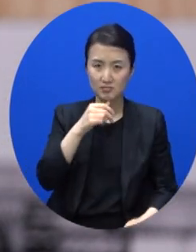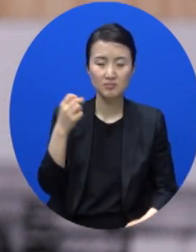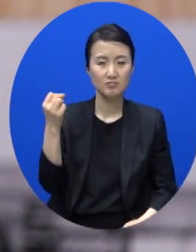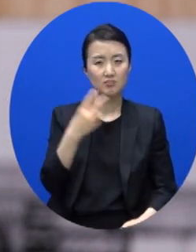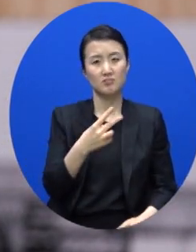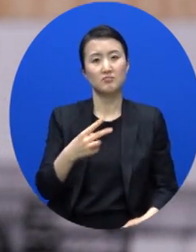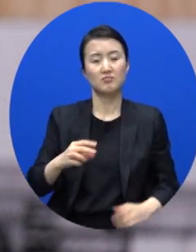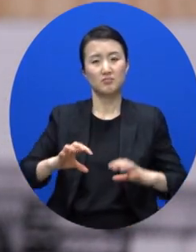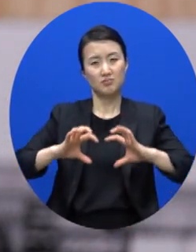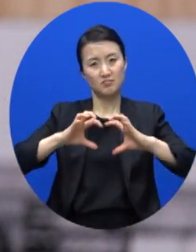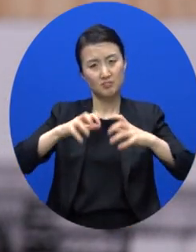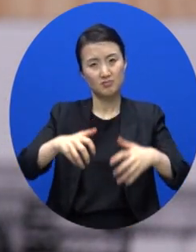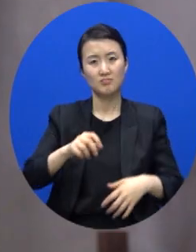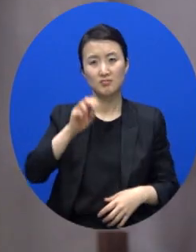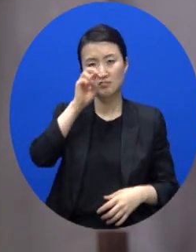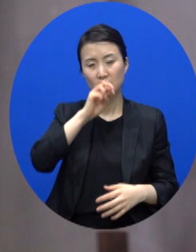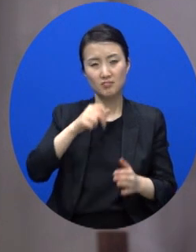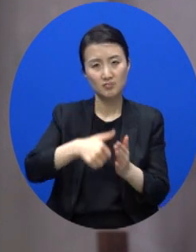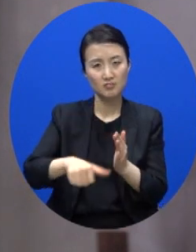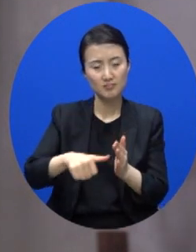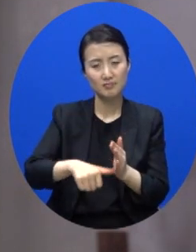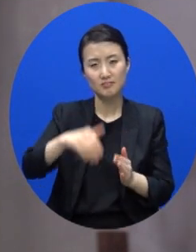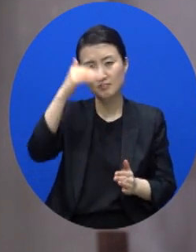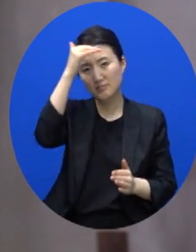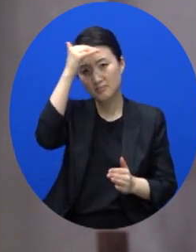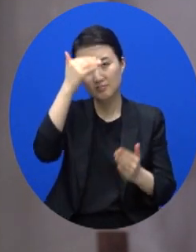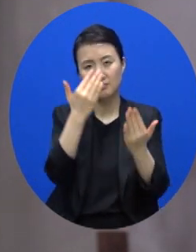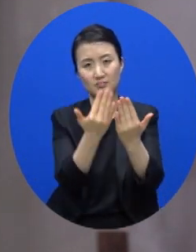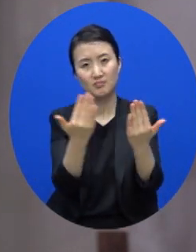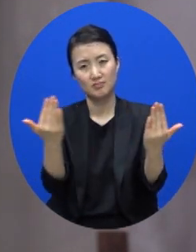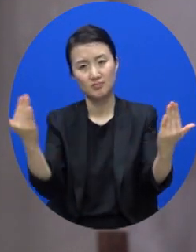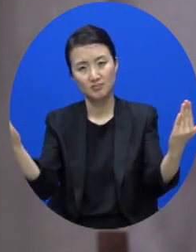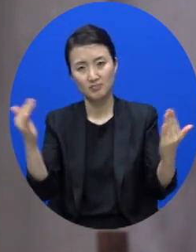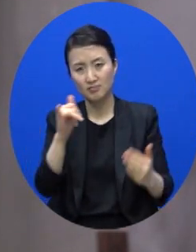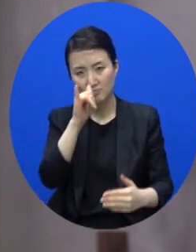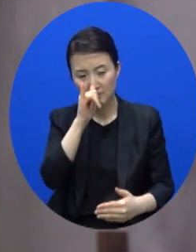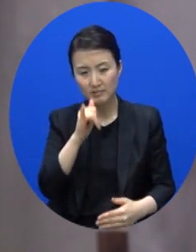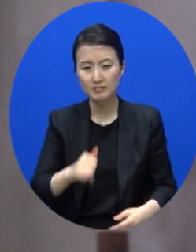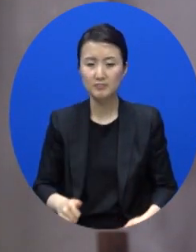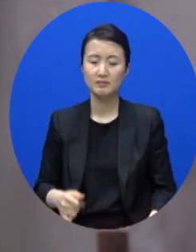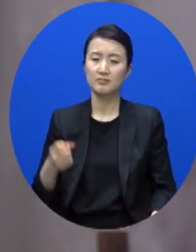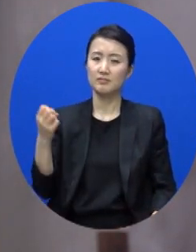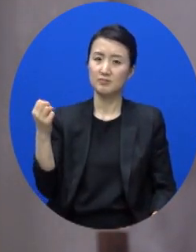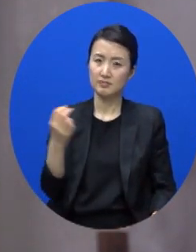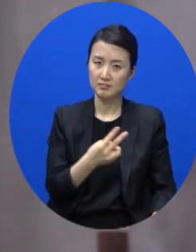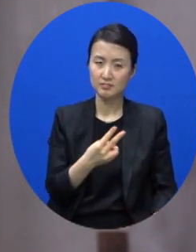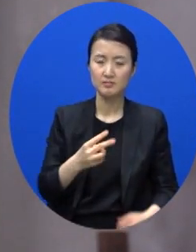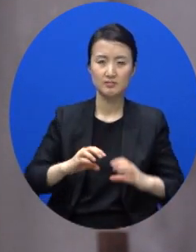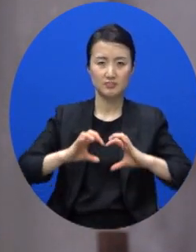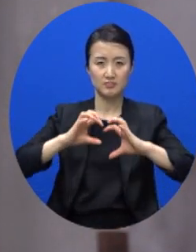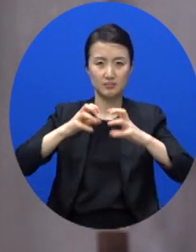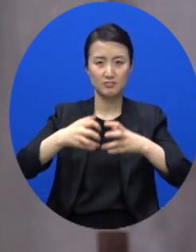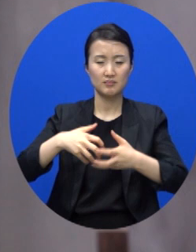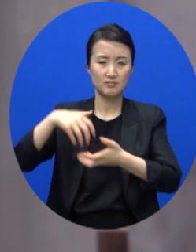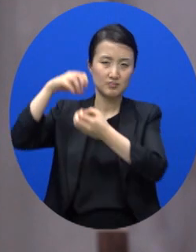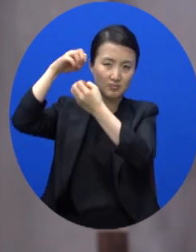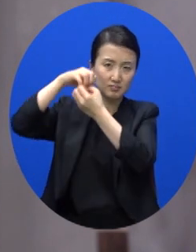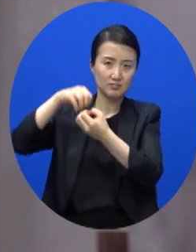있습니다. 그 다음에 세계 전통 음악 포럼이 있습니다.